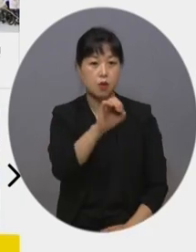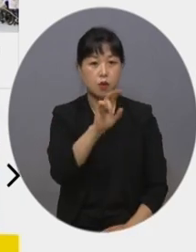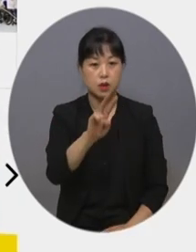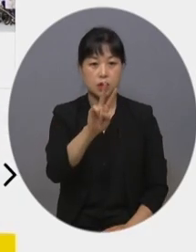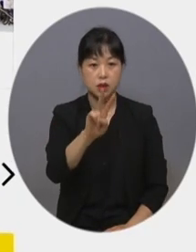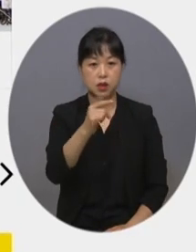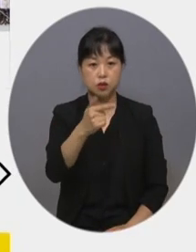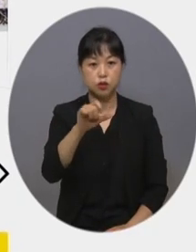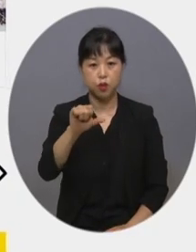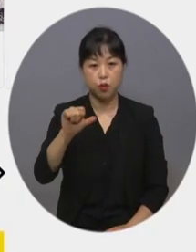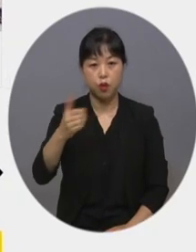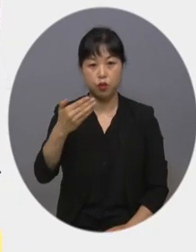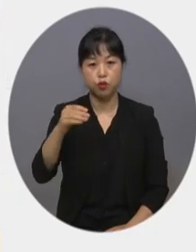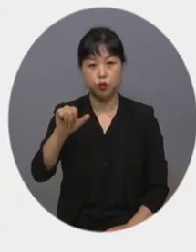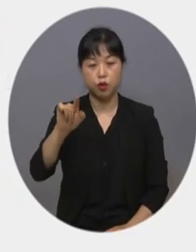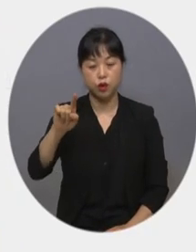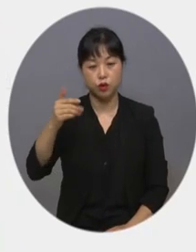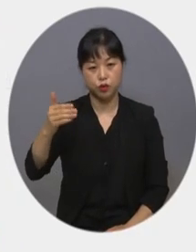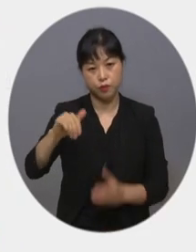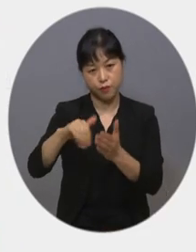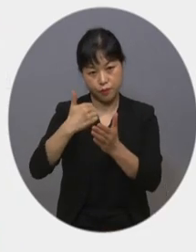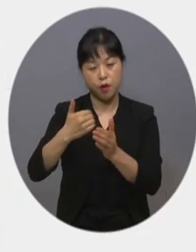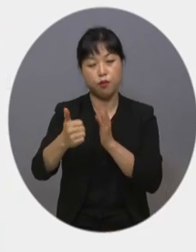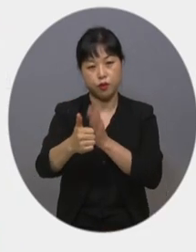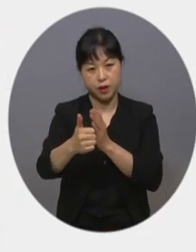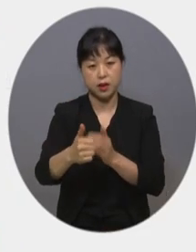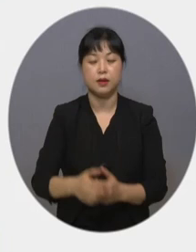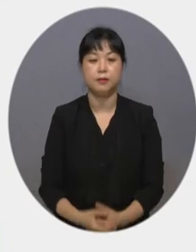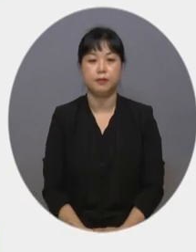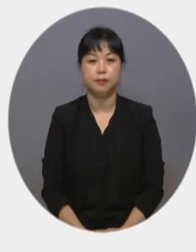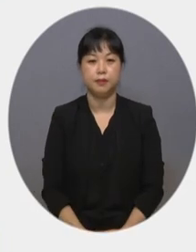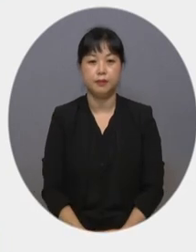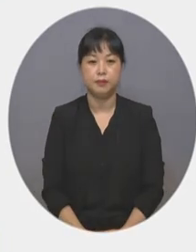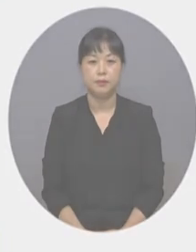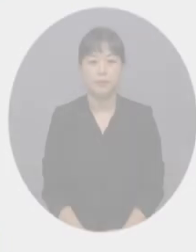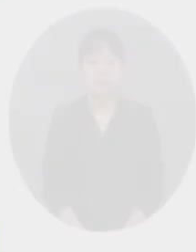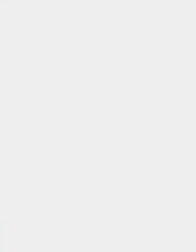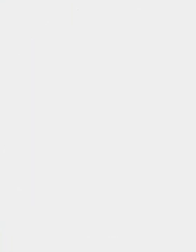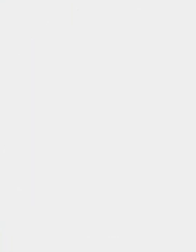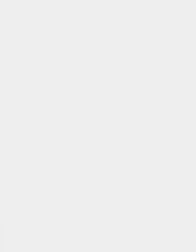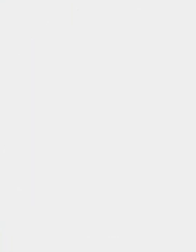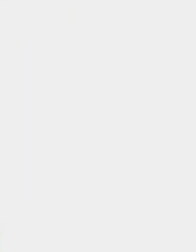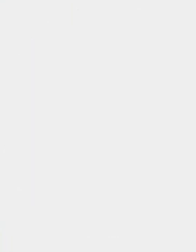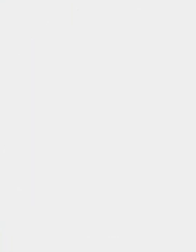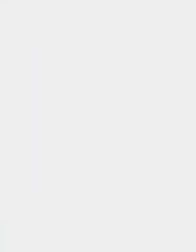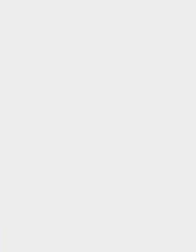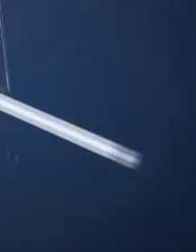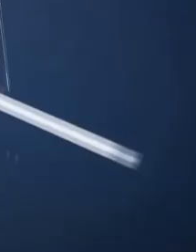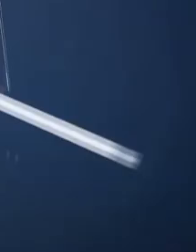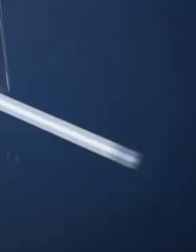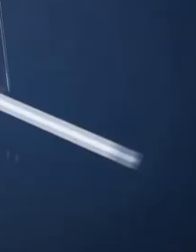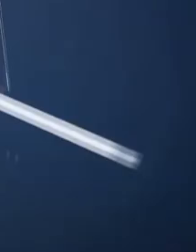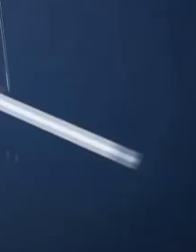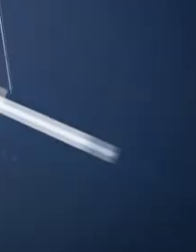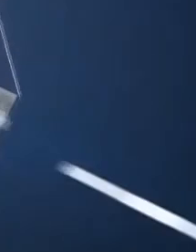전화번호 02-2655-9519로 많은 제보 바랍니다.